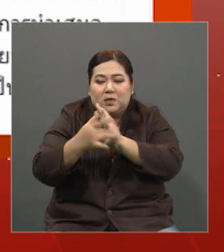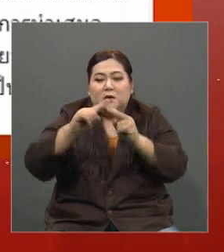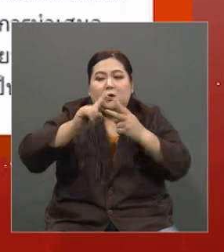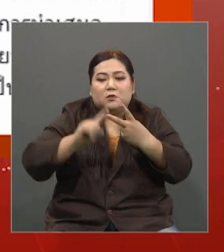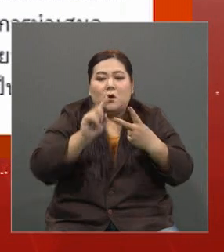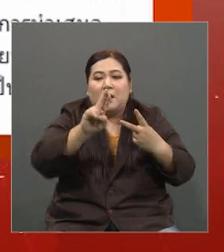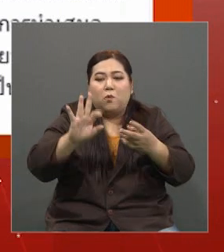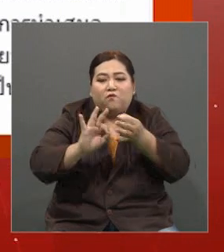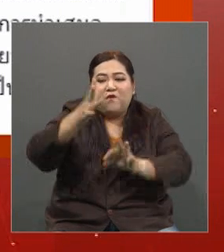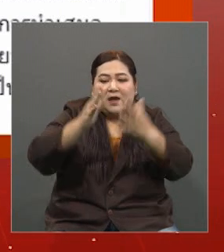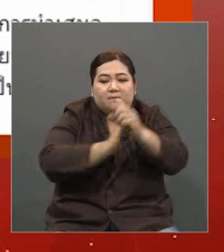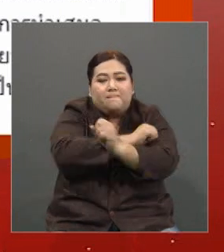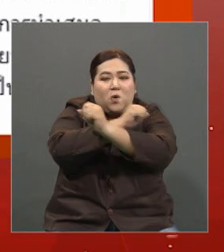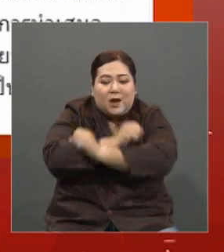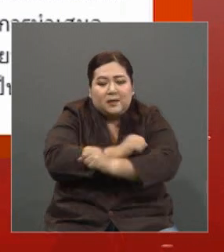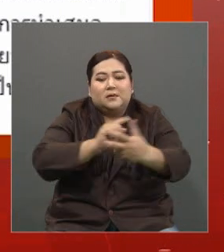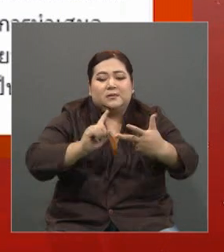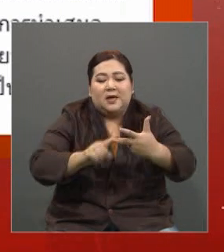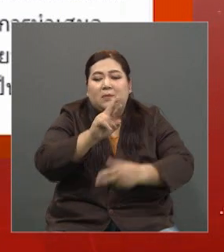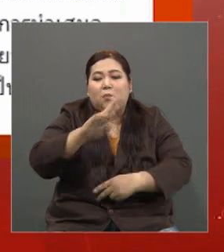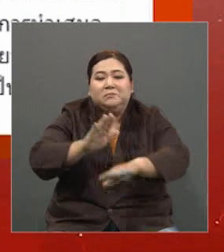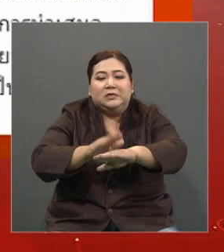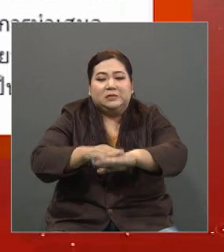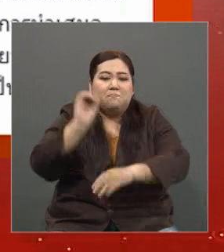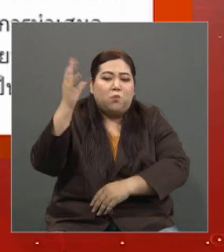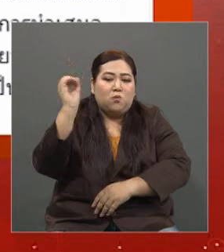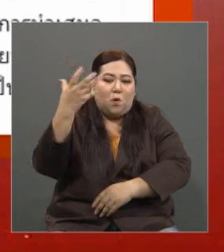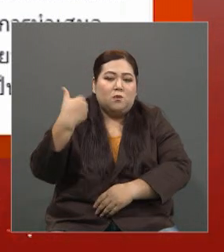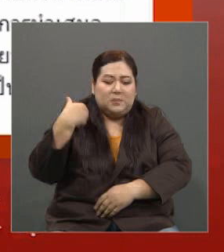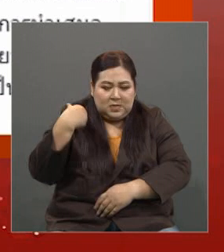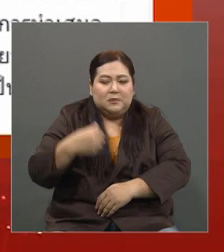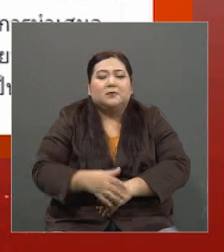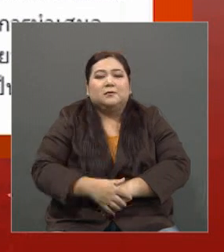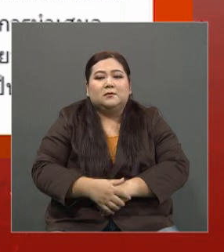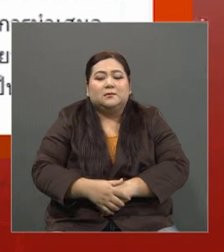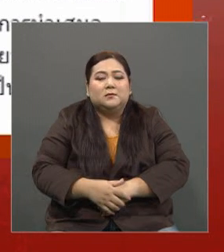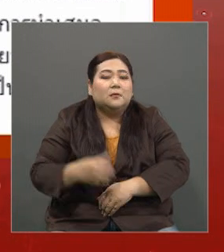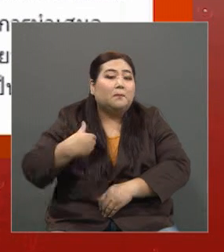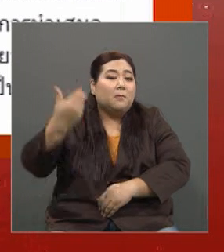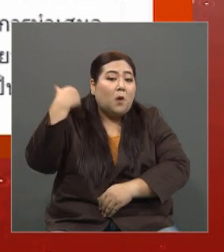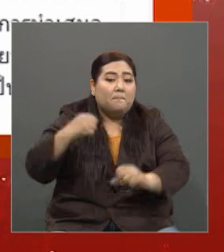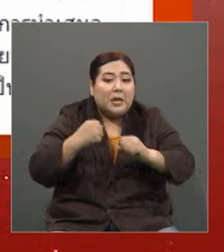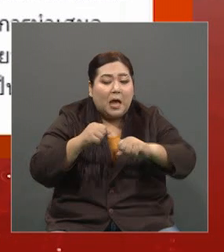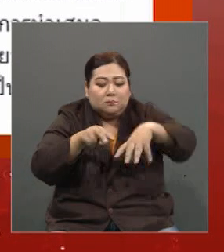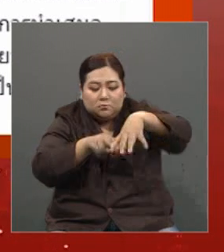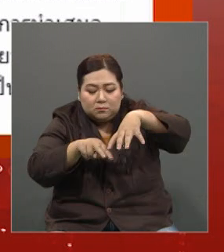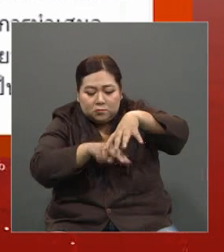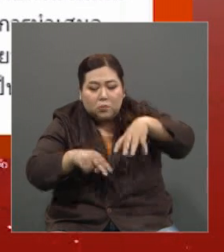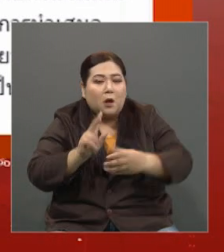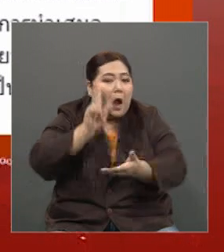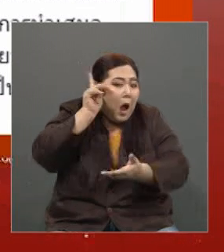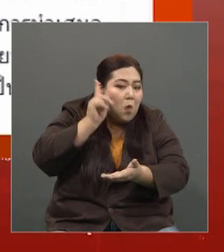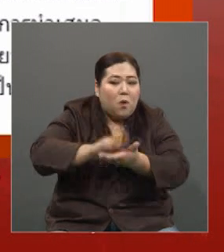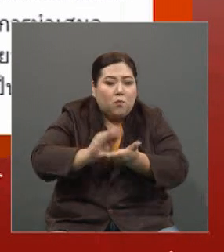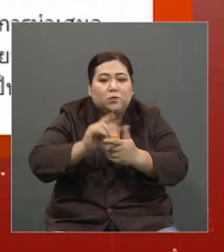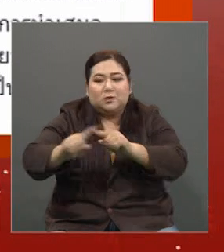ไฟ กแจ้งเตือนหากเกิดไฟไม่ขึ้นซึ่ตันเองที่ผ่านมาก็ปย Starbucks ตดตามข้อมูลข่าวสารมาตลอ